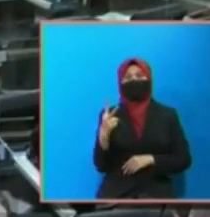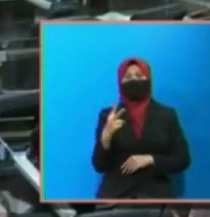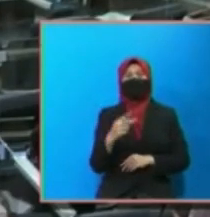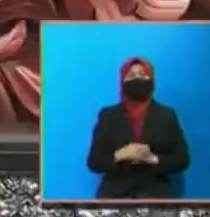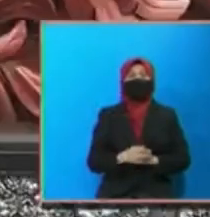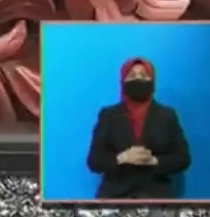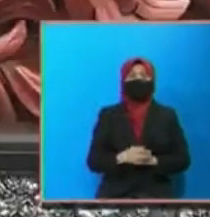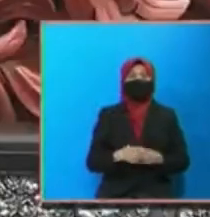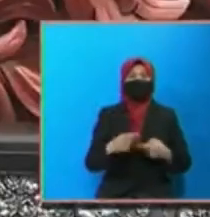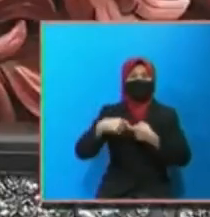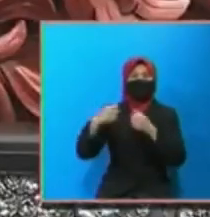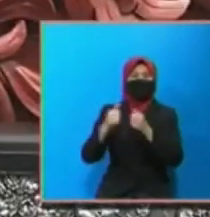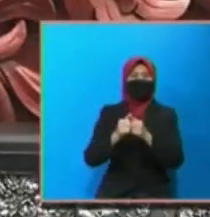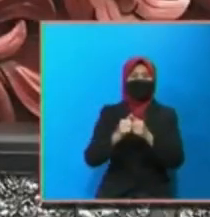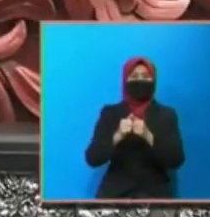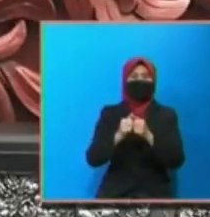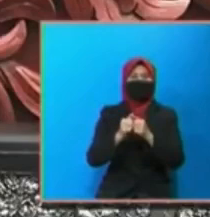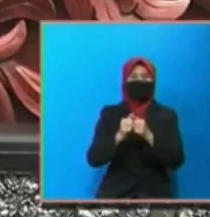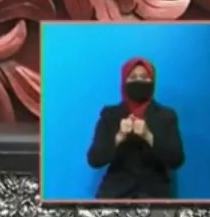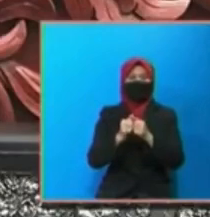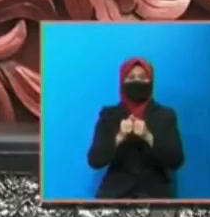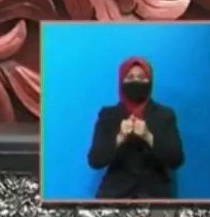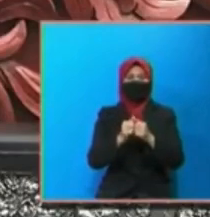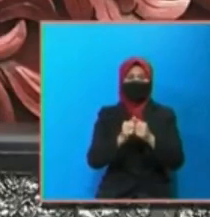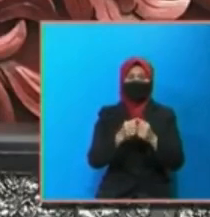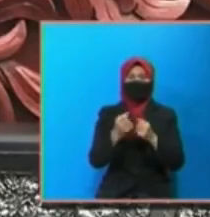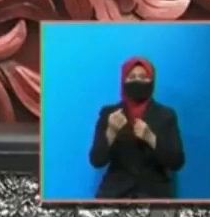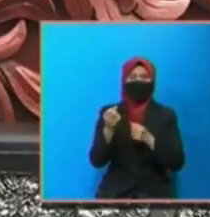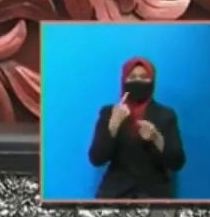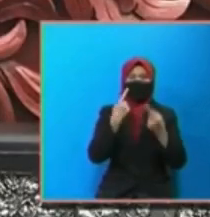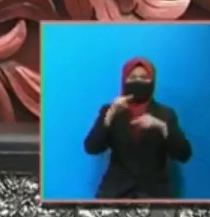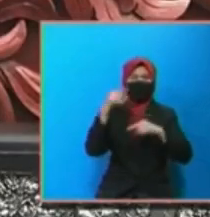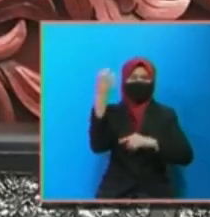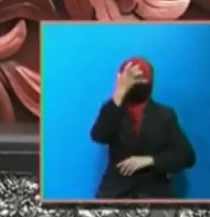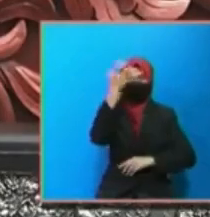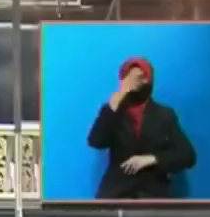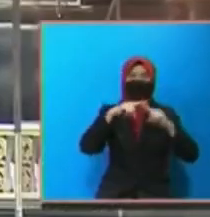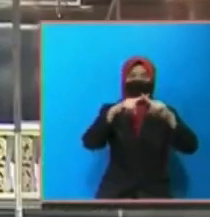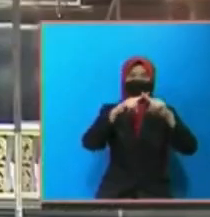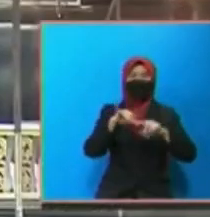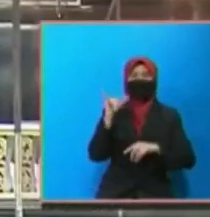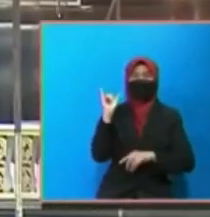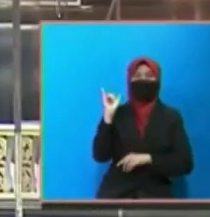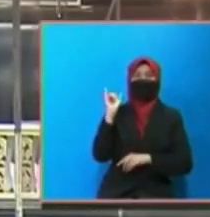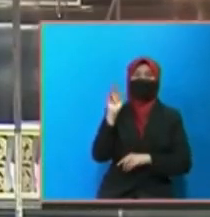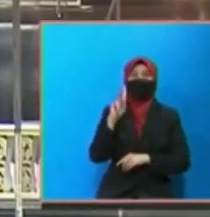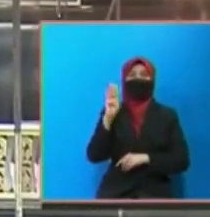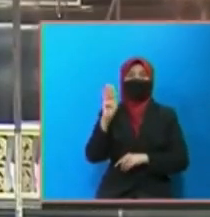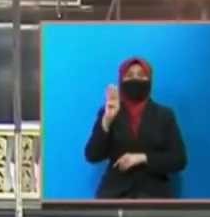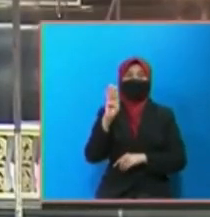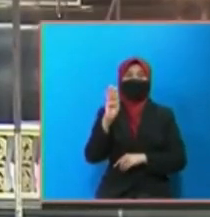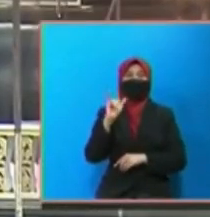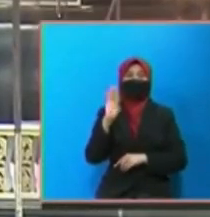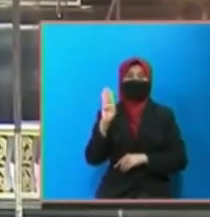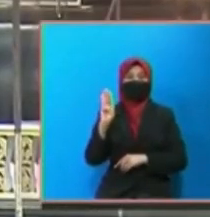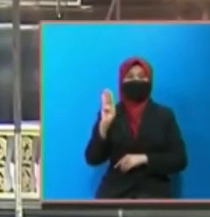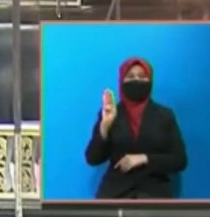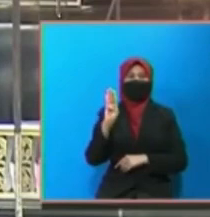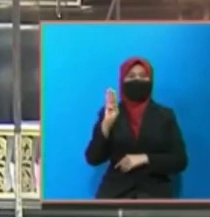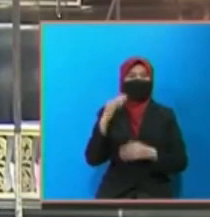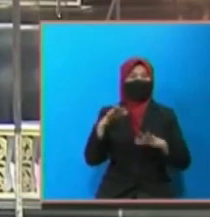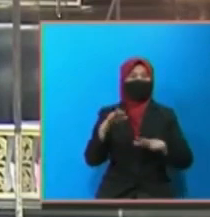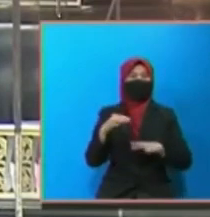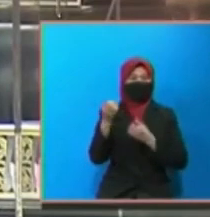dengan kenyataan yang mengelirukan Dewan. Kerana semalam Yang Mohamad Kota Baru telah mengeluarkan satu kenyataan yang